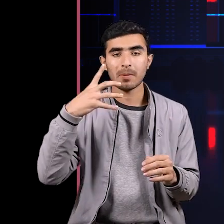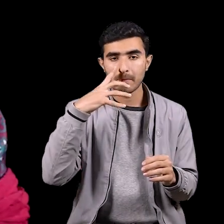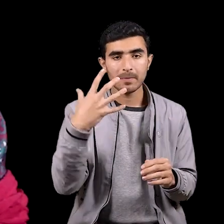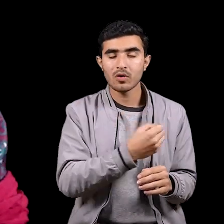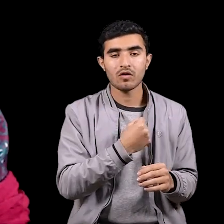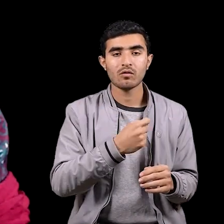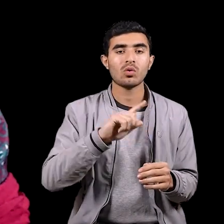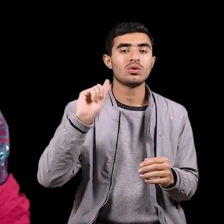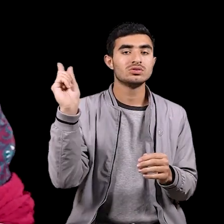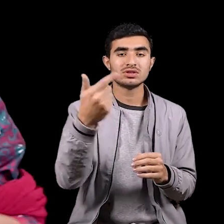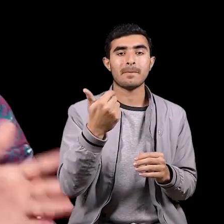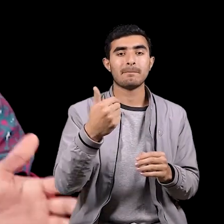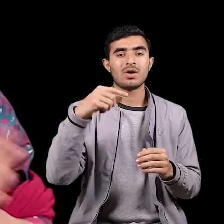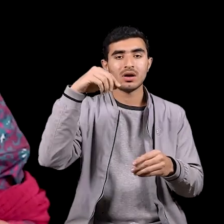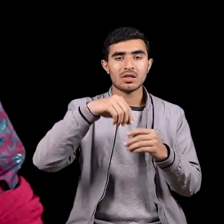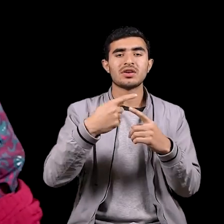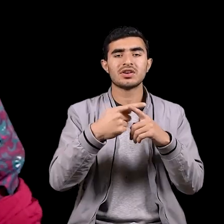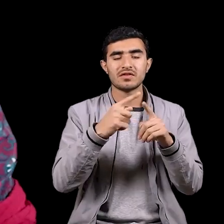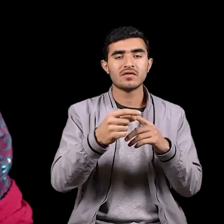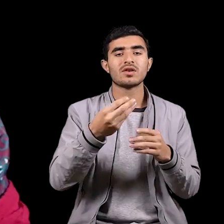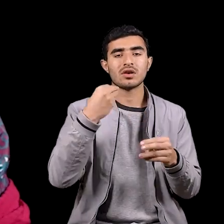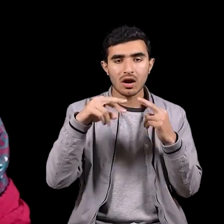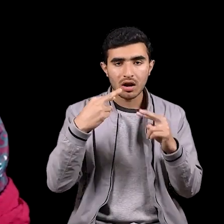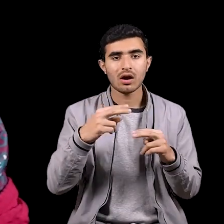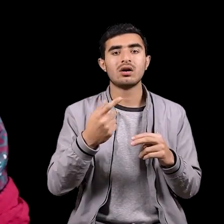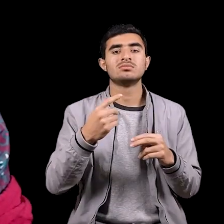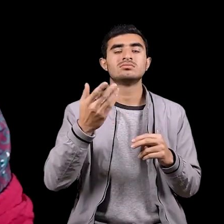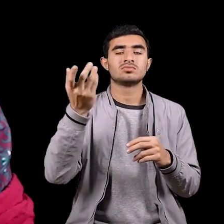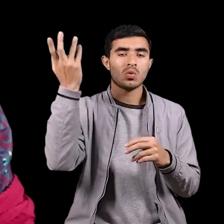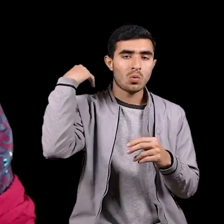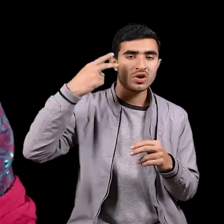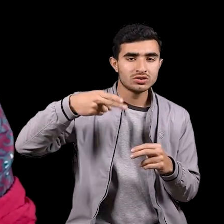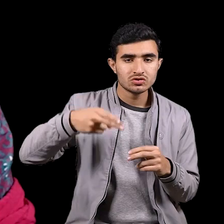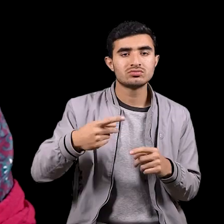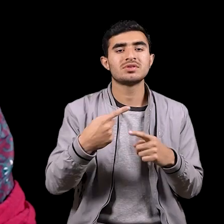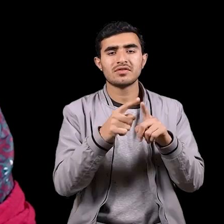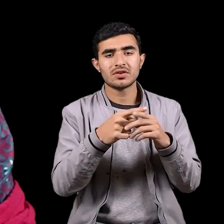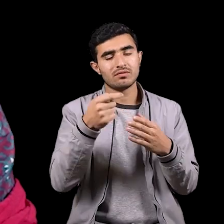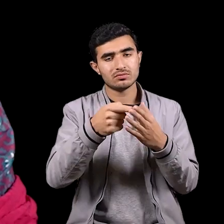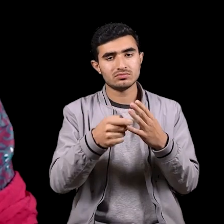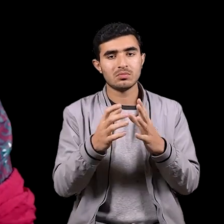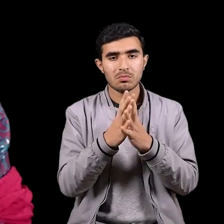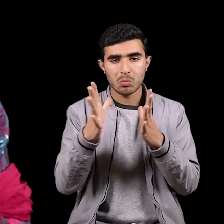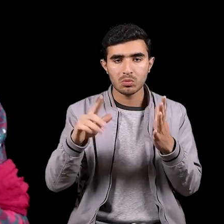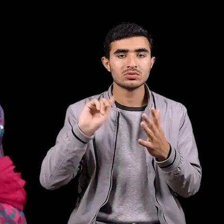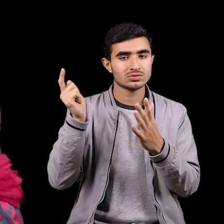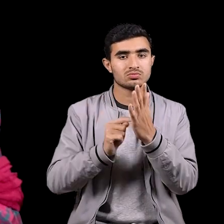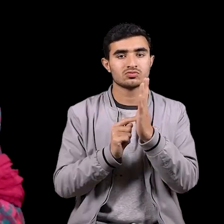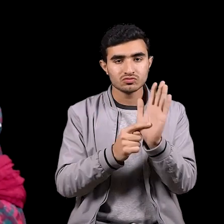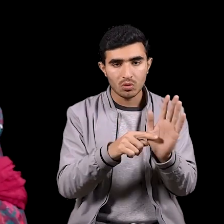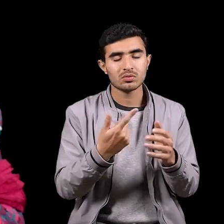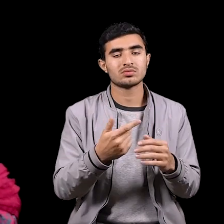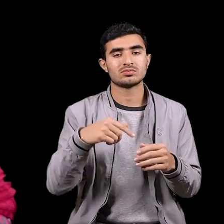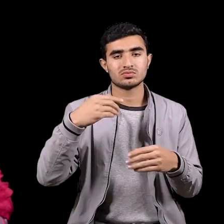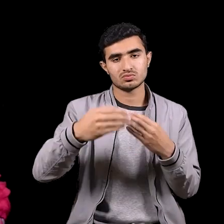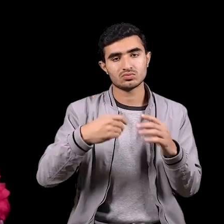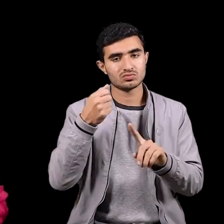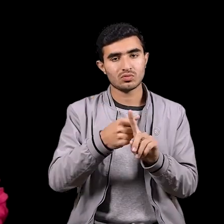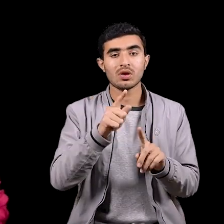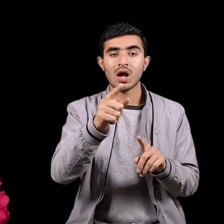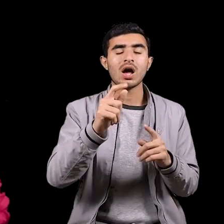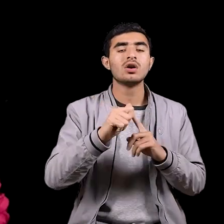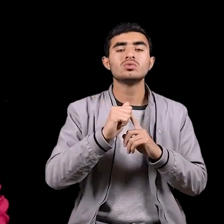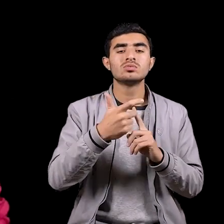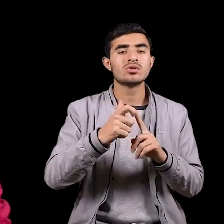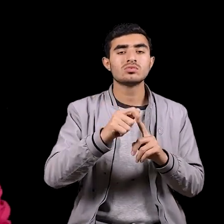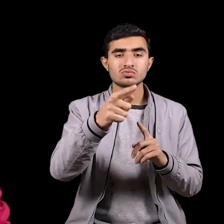यूथ। क्योंकि मैं उनकी यूथ मोबिलाइजेशन काउंसिल को भी देख रही हूँ, तो हमने ये ज़रूरत महसूस की, स्पेशली द यंगर जनरेशन